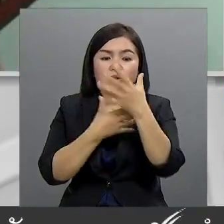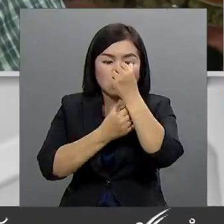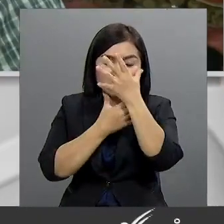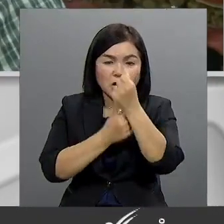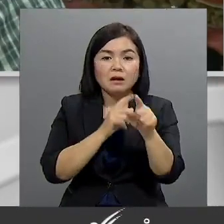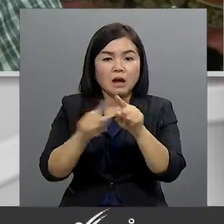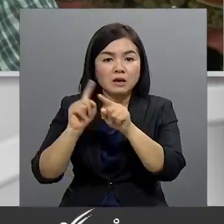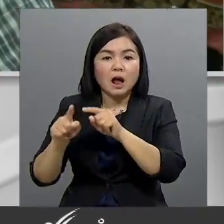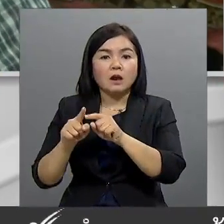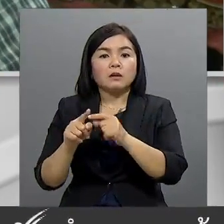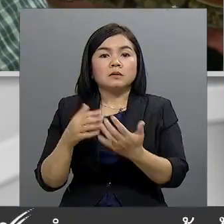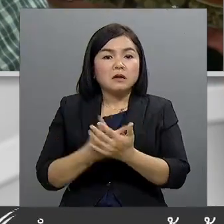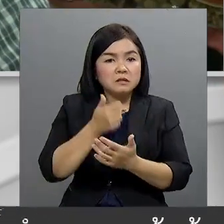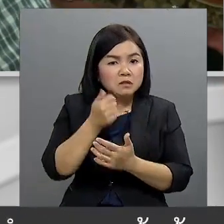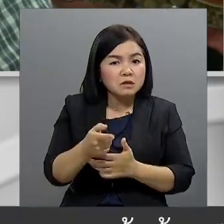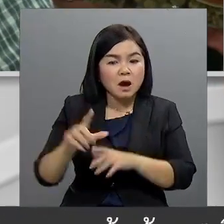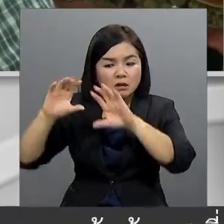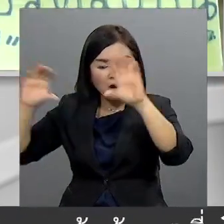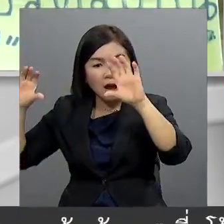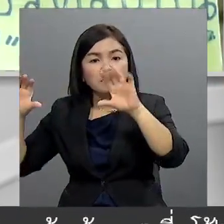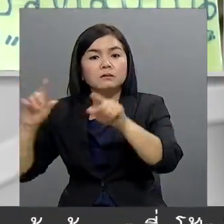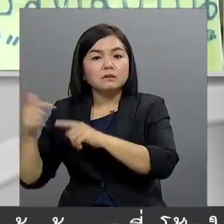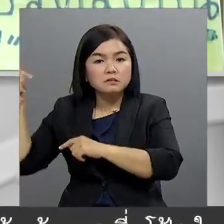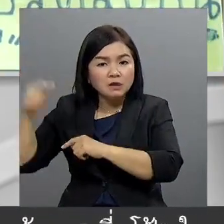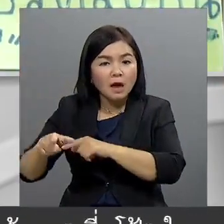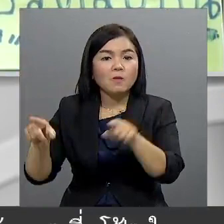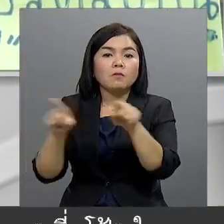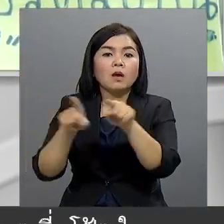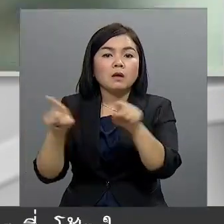แต่นนี้จะเพมพึ่นอย่รดเร็